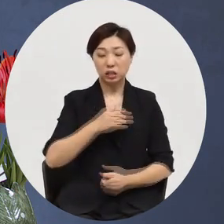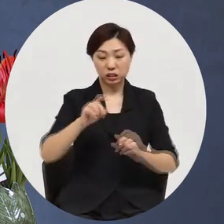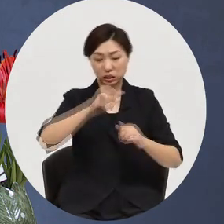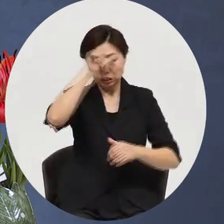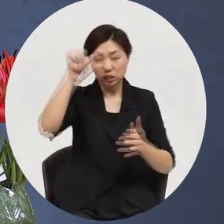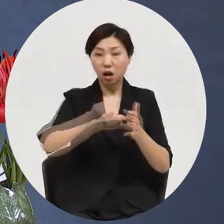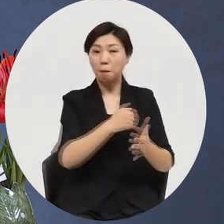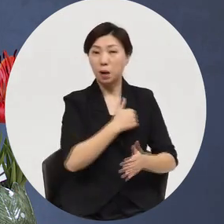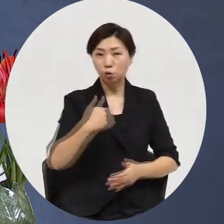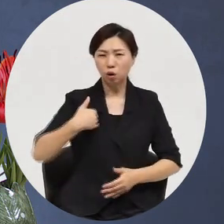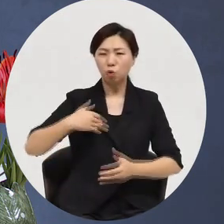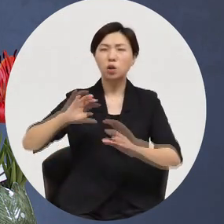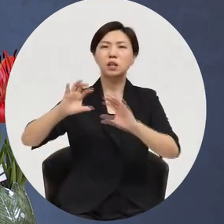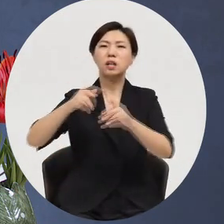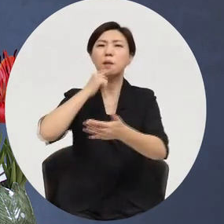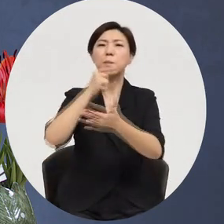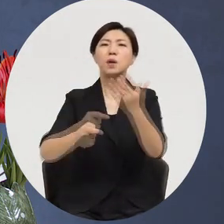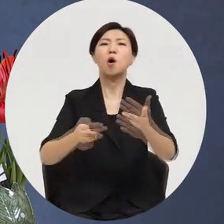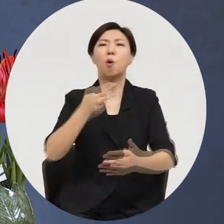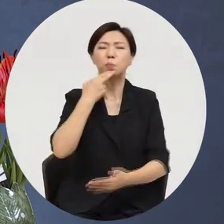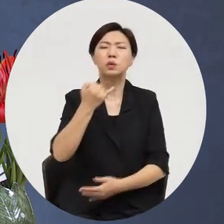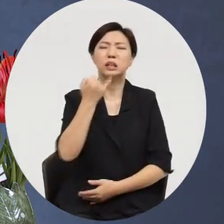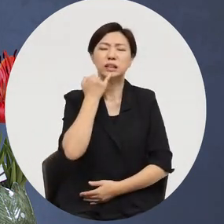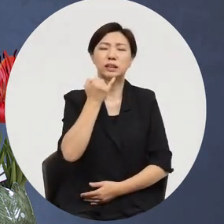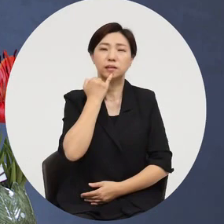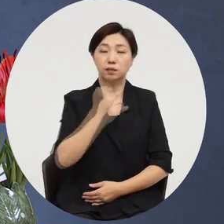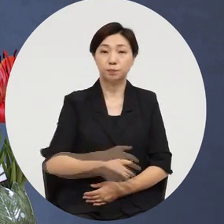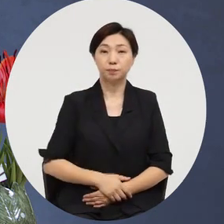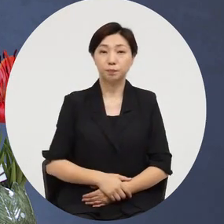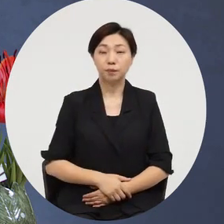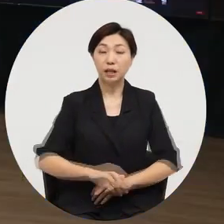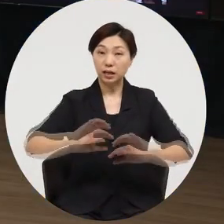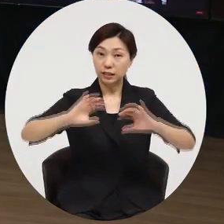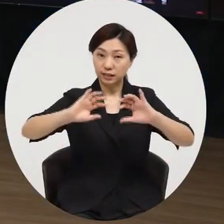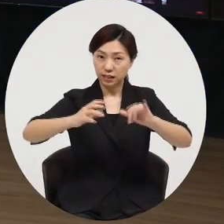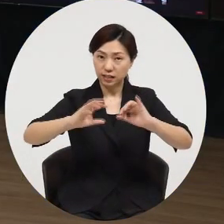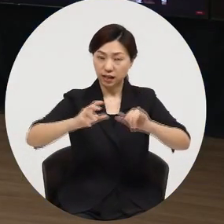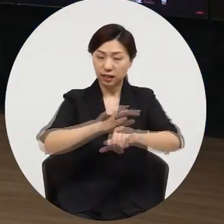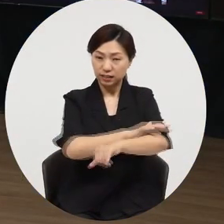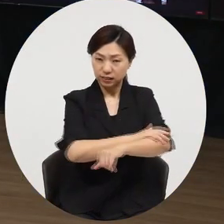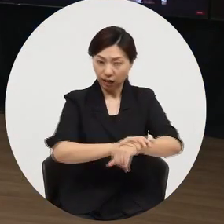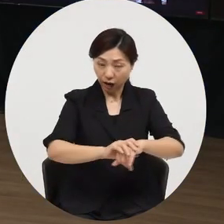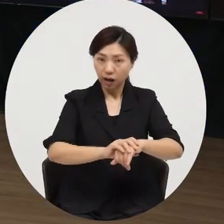알았어요? 예, 그 제가 궁금한 거는 이제 세상에 잘